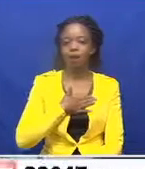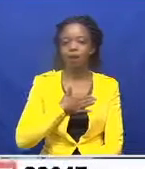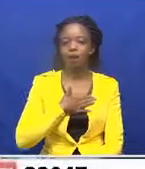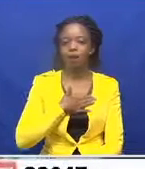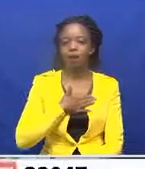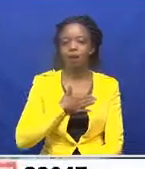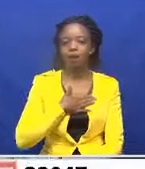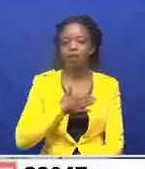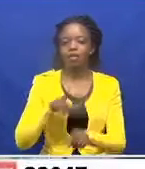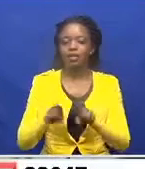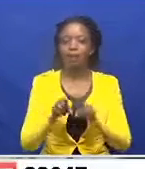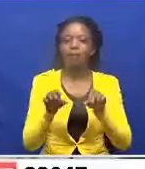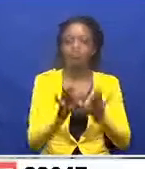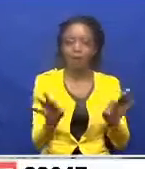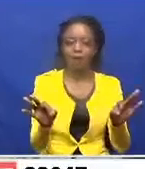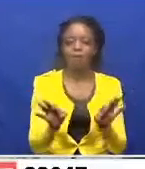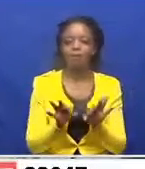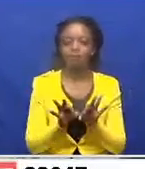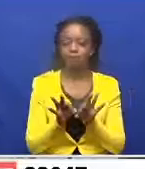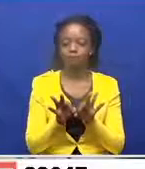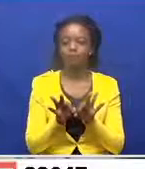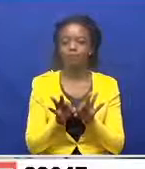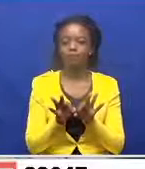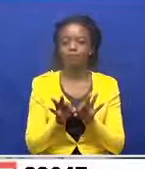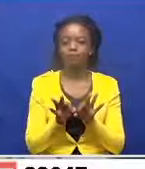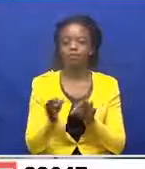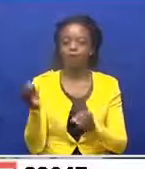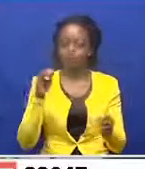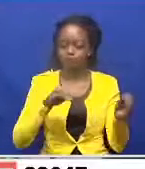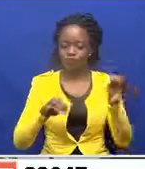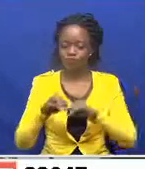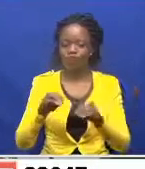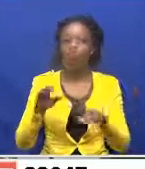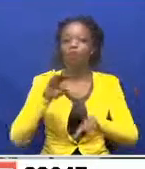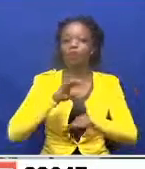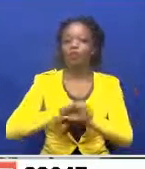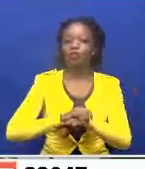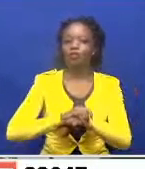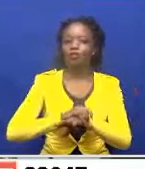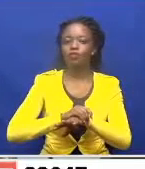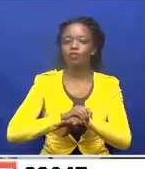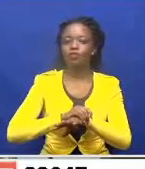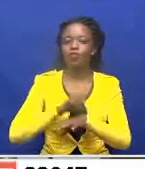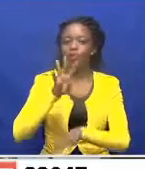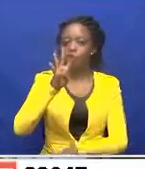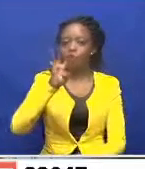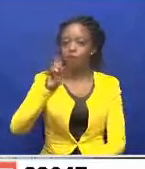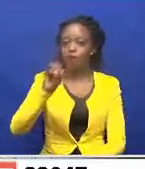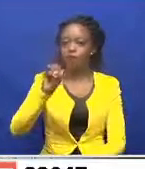na familia kuweza kufikisha hizo